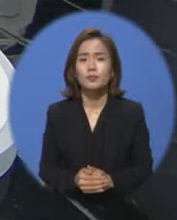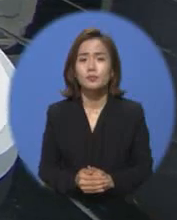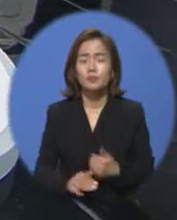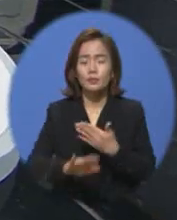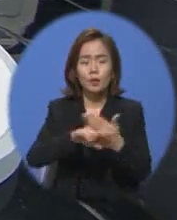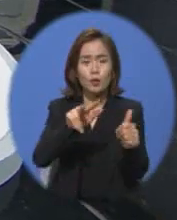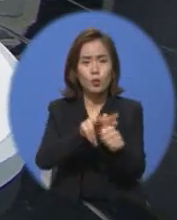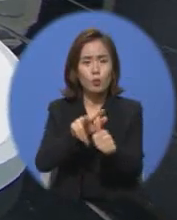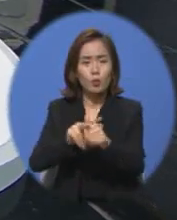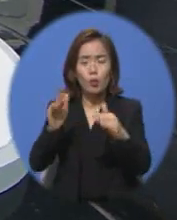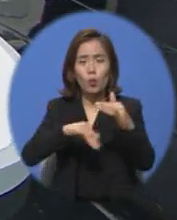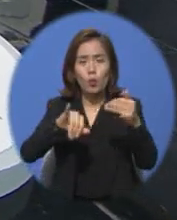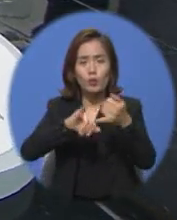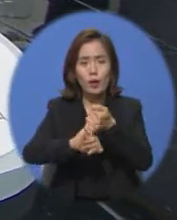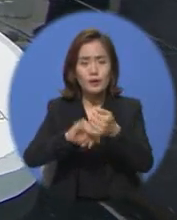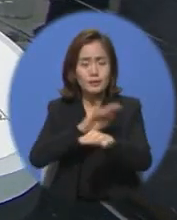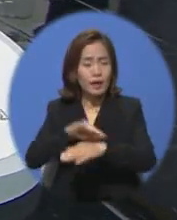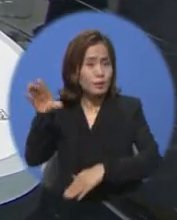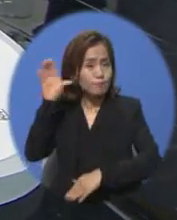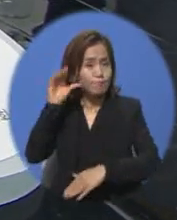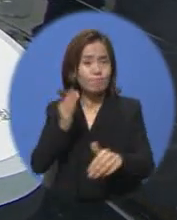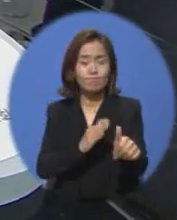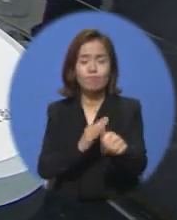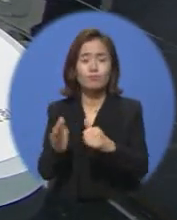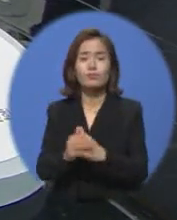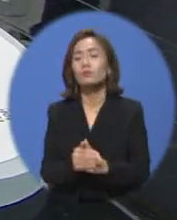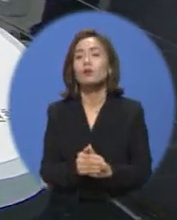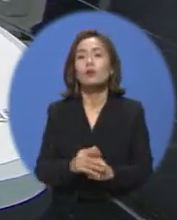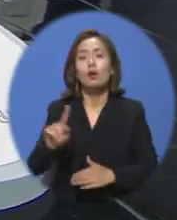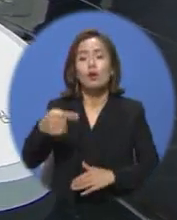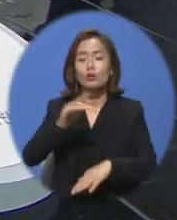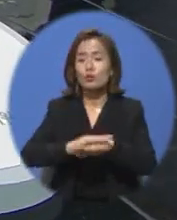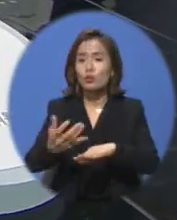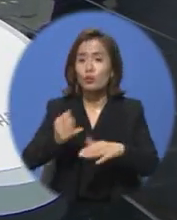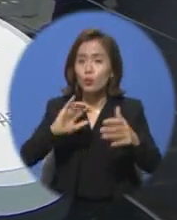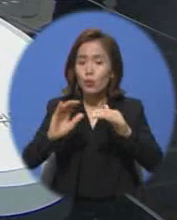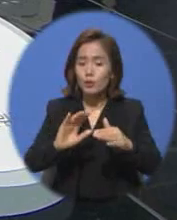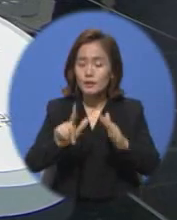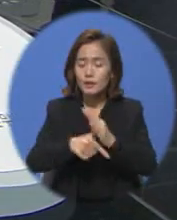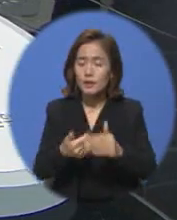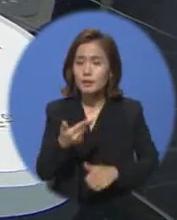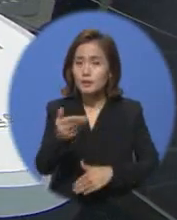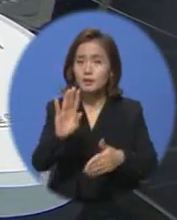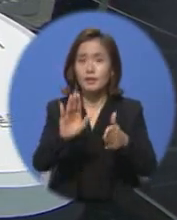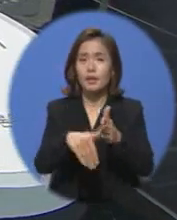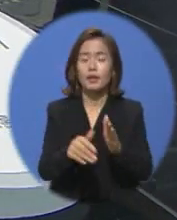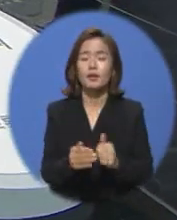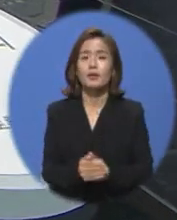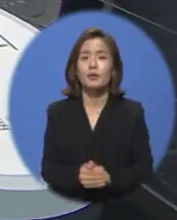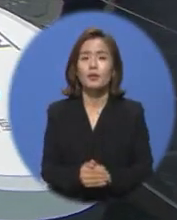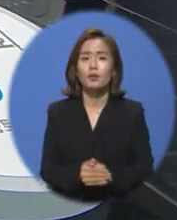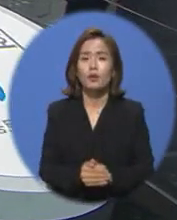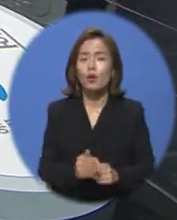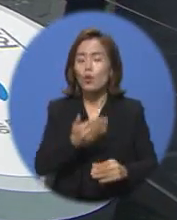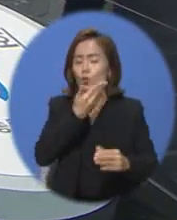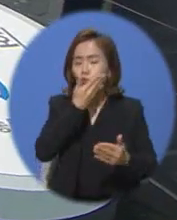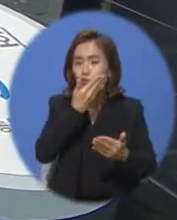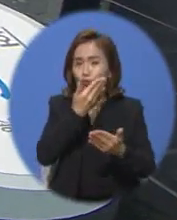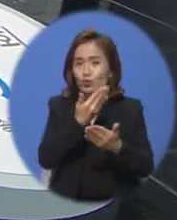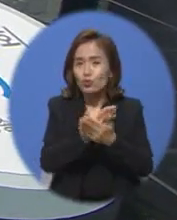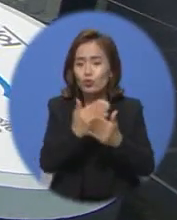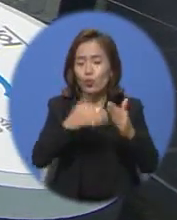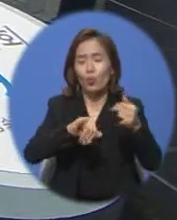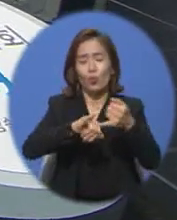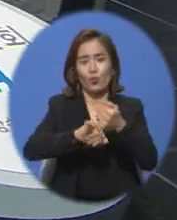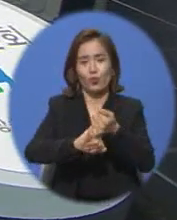후보자들도 서로의공약에관심을기울여주셨으면합니다. 추후본토론회가있을예정이니, 핵심공약에초점을맞춰토론을진행할